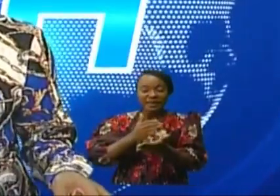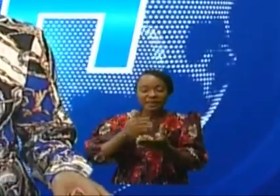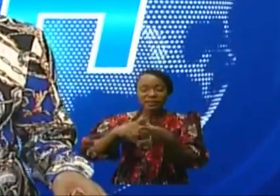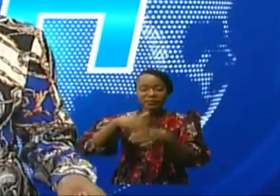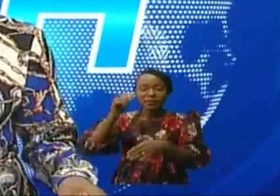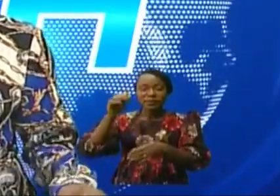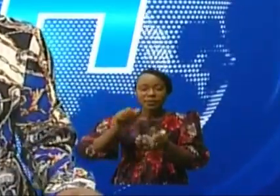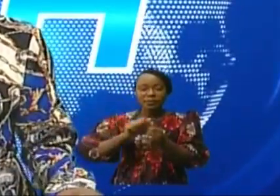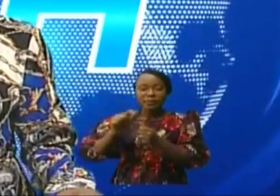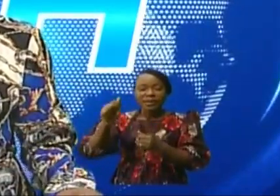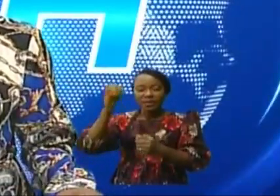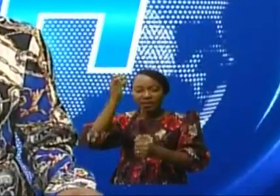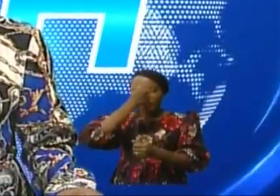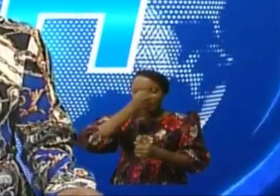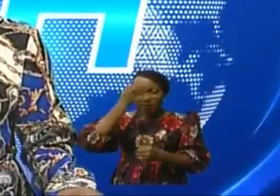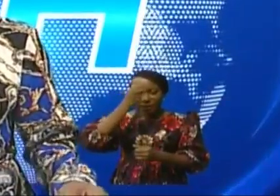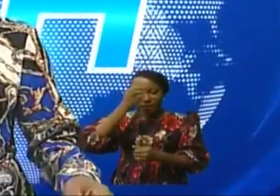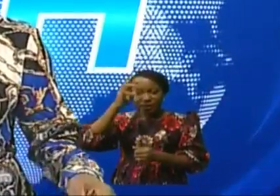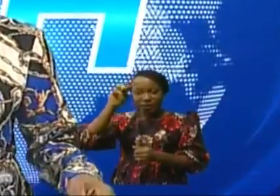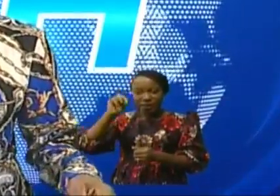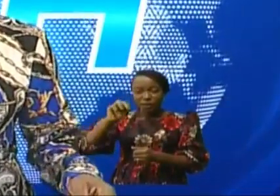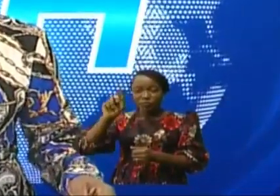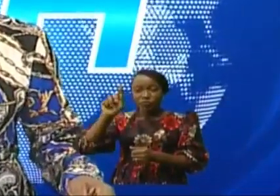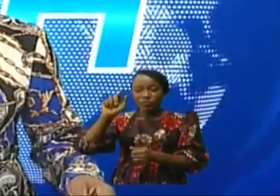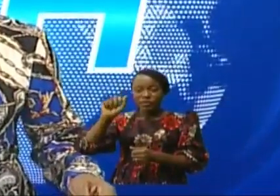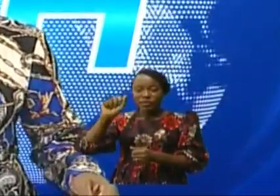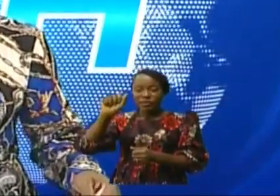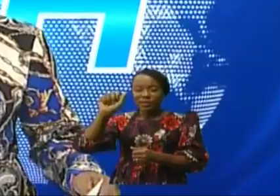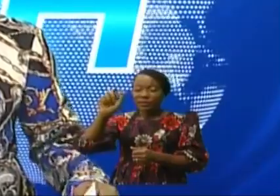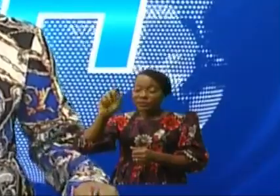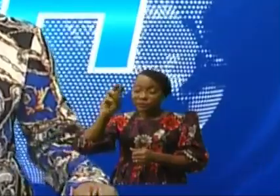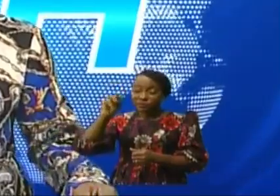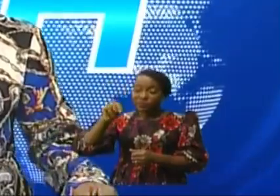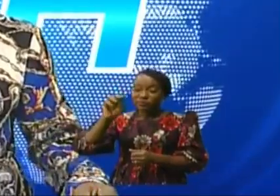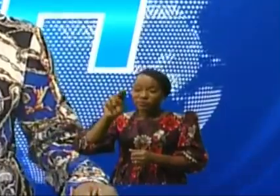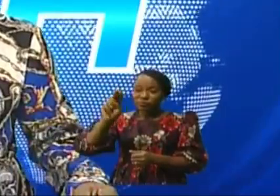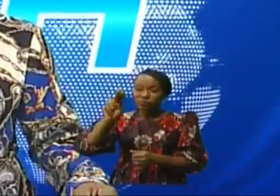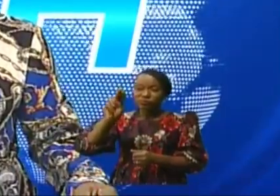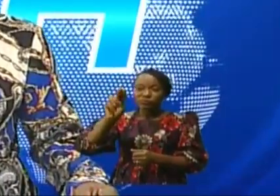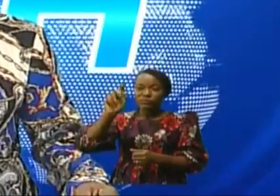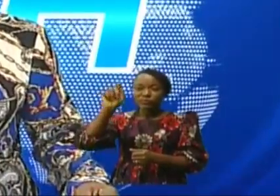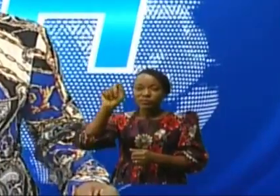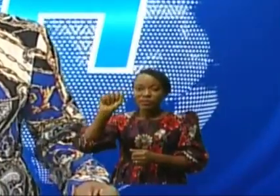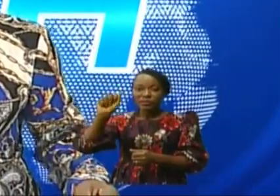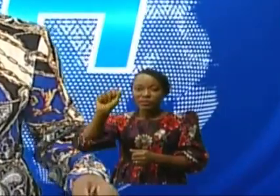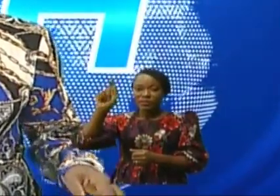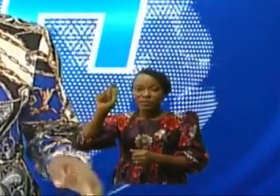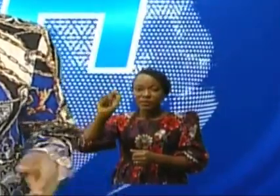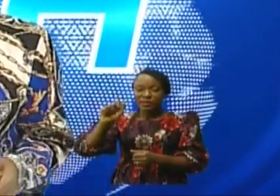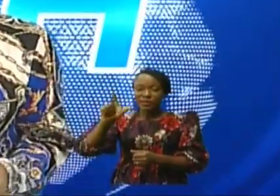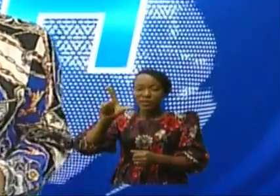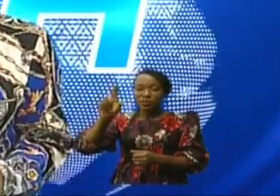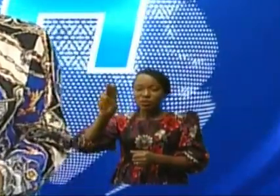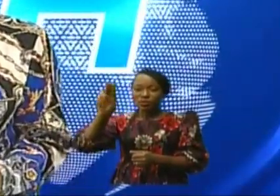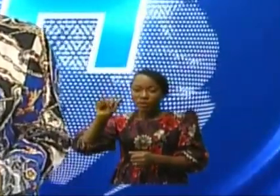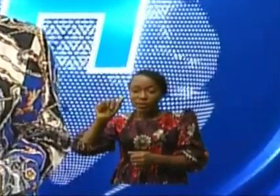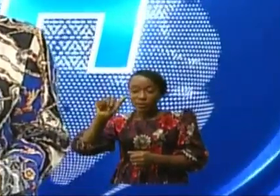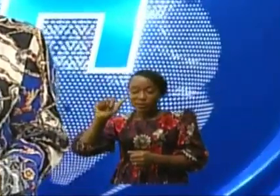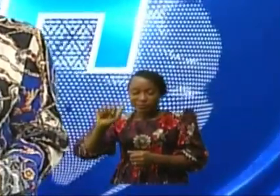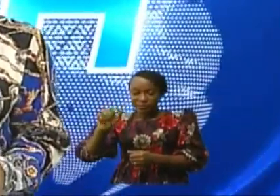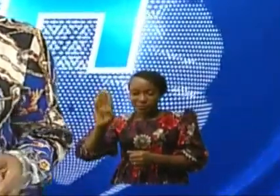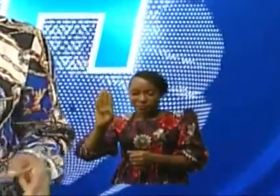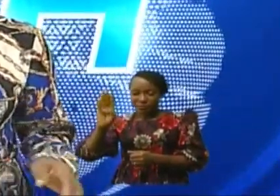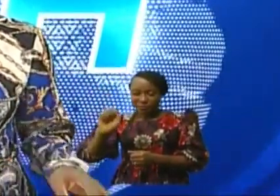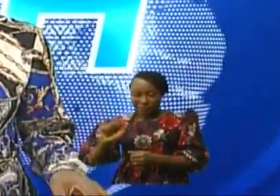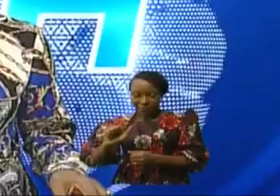de brigade Laurent Moutata Louaba, la cérémonie de vernissage a eu lieu devant les différents corps scientifiques au centre CEPAS de